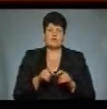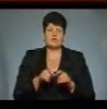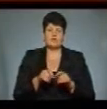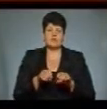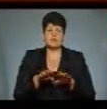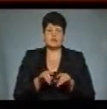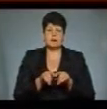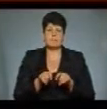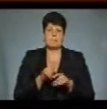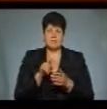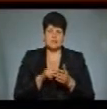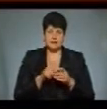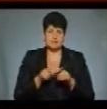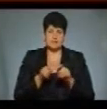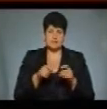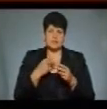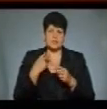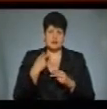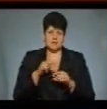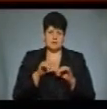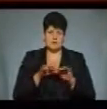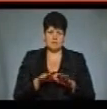кримінальної справи за фактом травмування жінки.